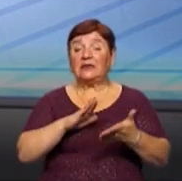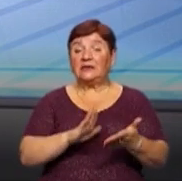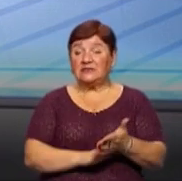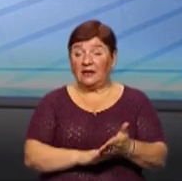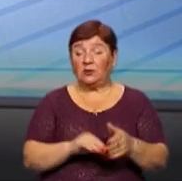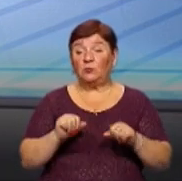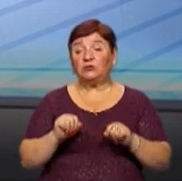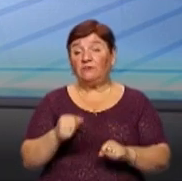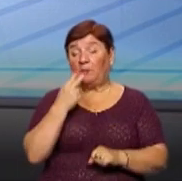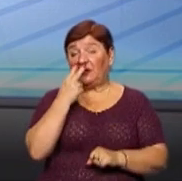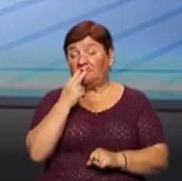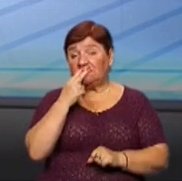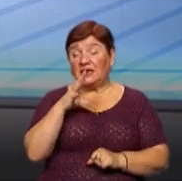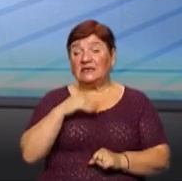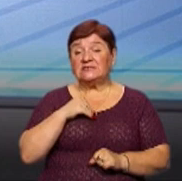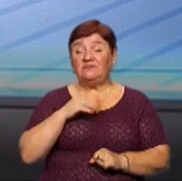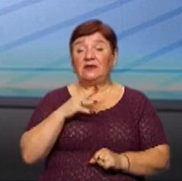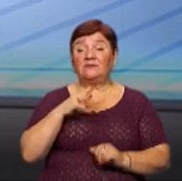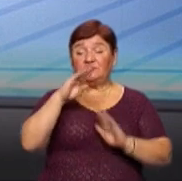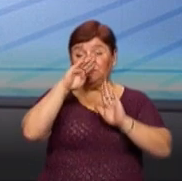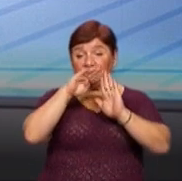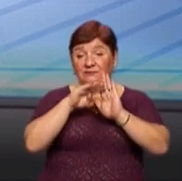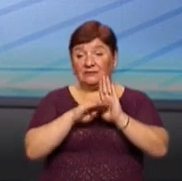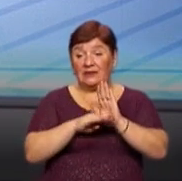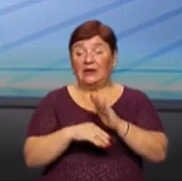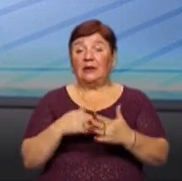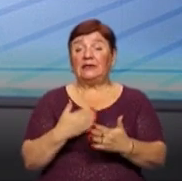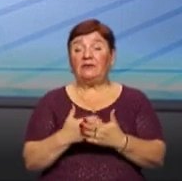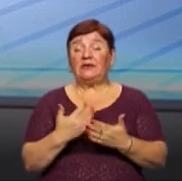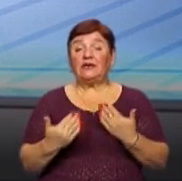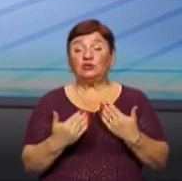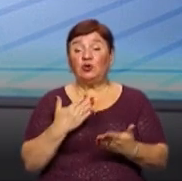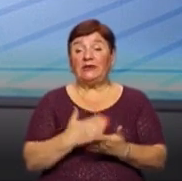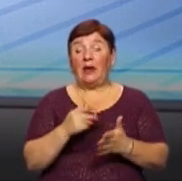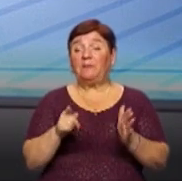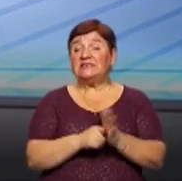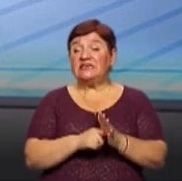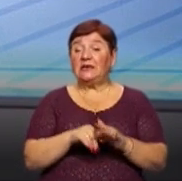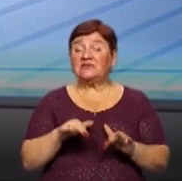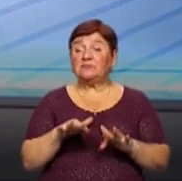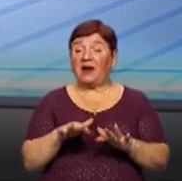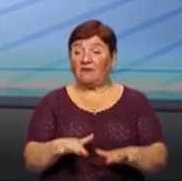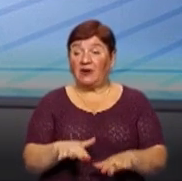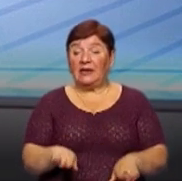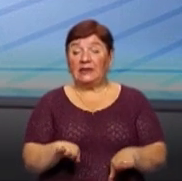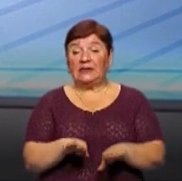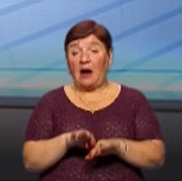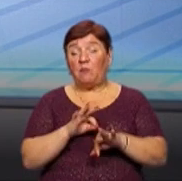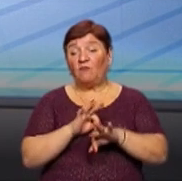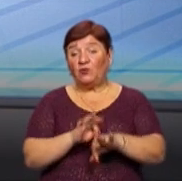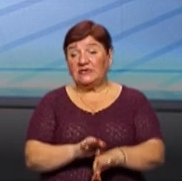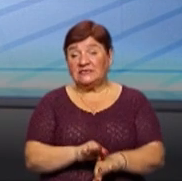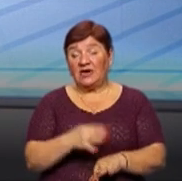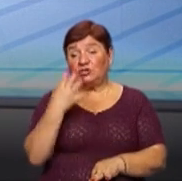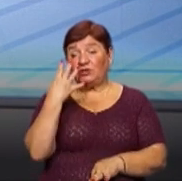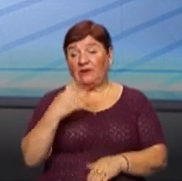зареєструватися, мати можливість передивитися всі свої заробітні плати, стаж роботи і так далі. Навіть якщо є пенсійна справа, у нас ну, такий етап ретроконверсії проводиться,